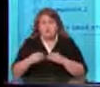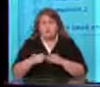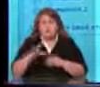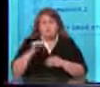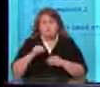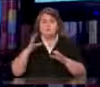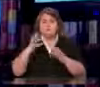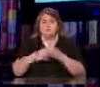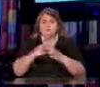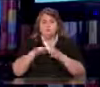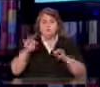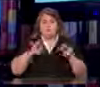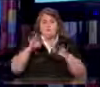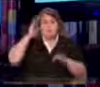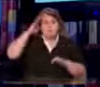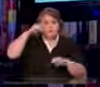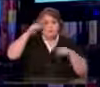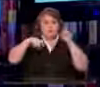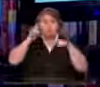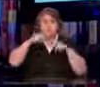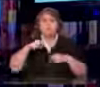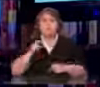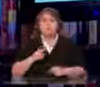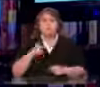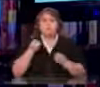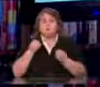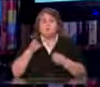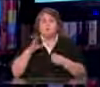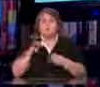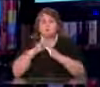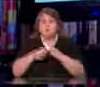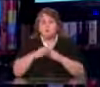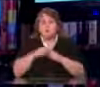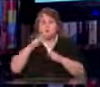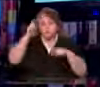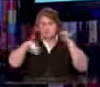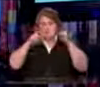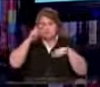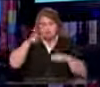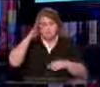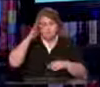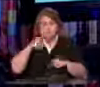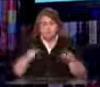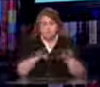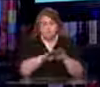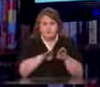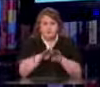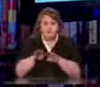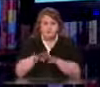количество осадков. И тут же можно обратить внимание, что среднее количество осадков примерно